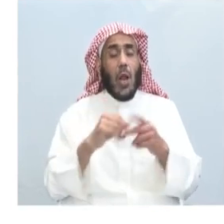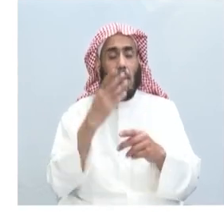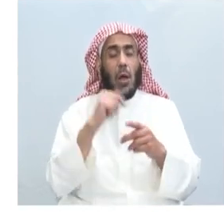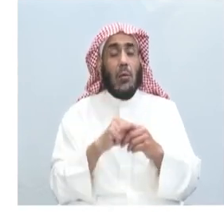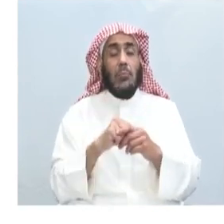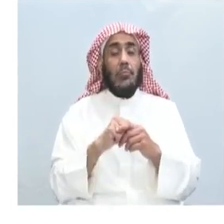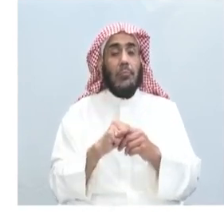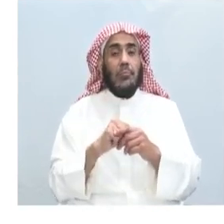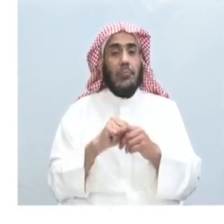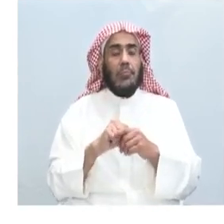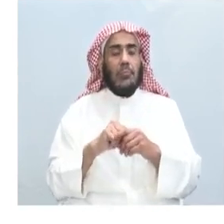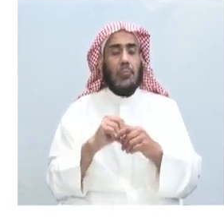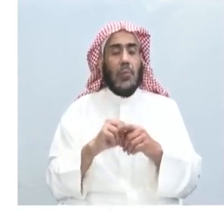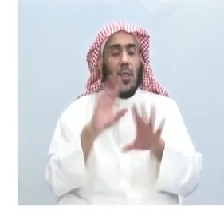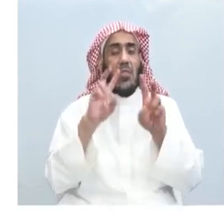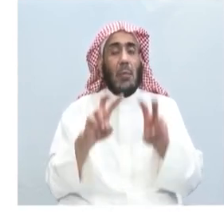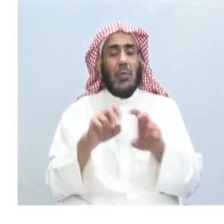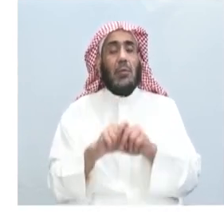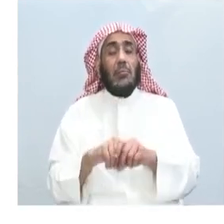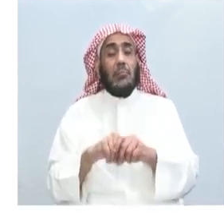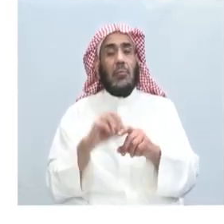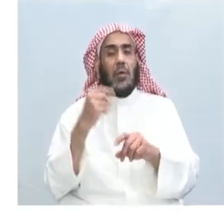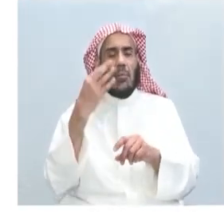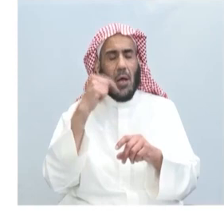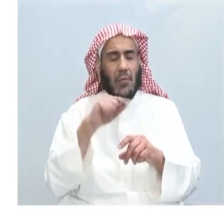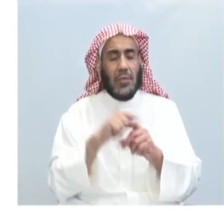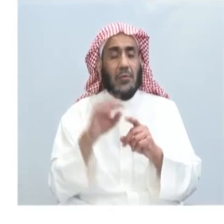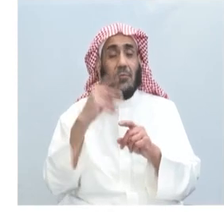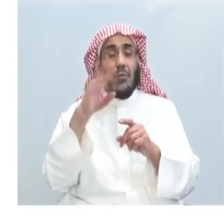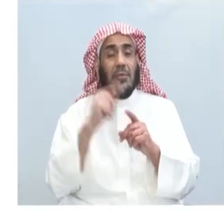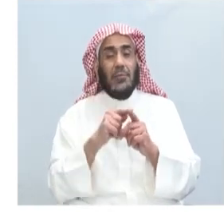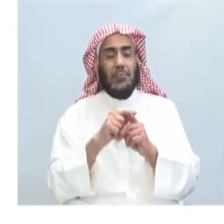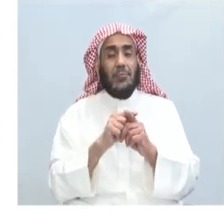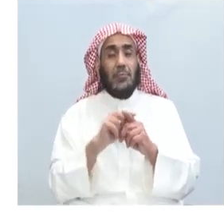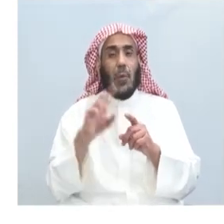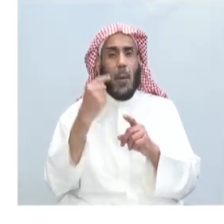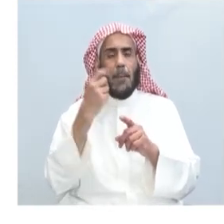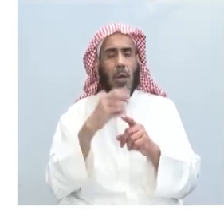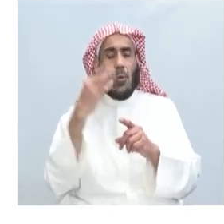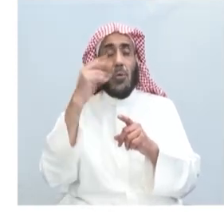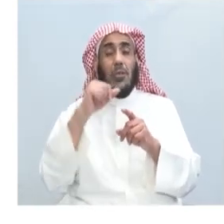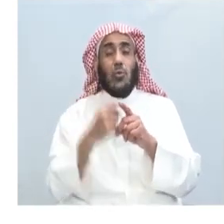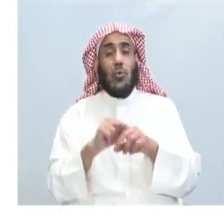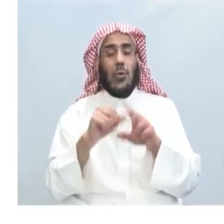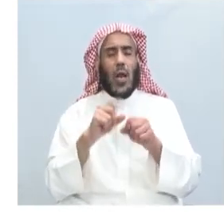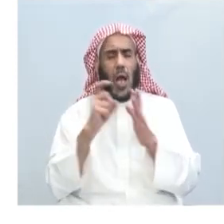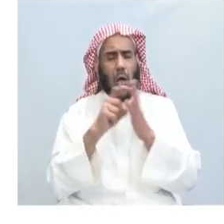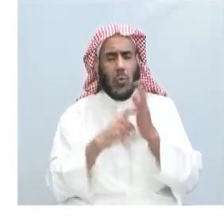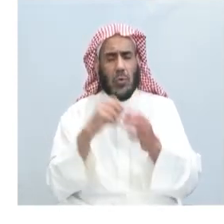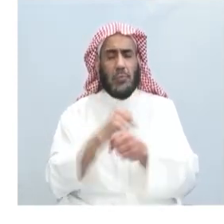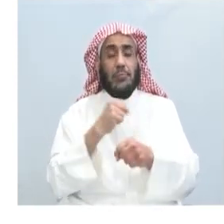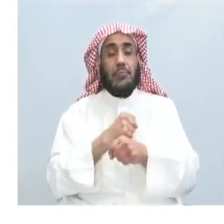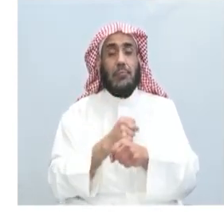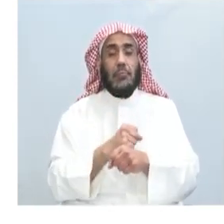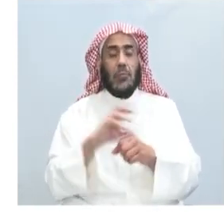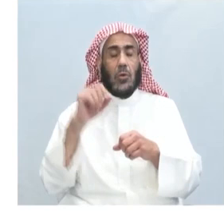طبعا الحراره النوعيه للماء ثابته وهي 4 فاص 184 جول طبعا القانون المستخدم